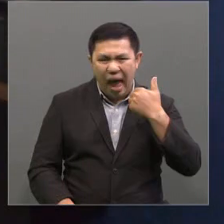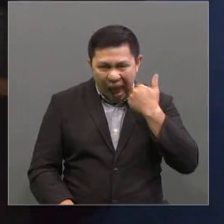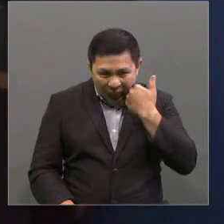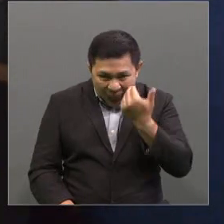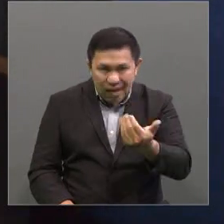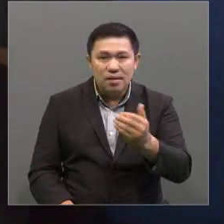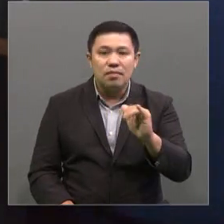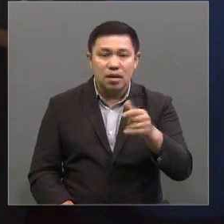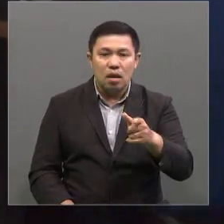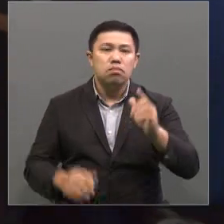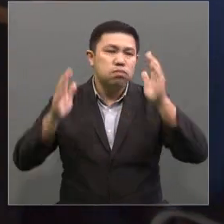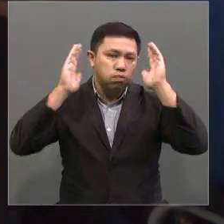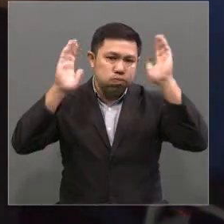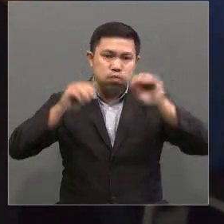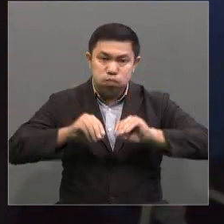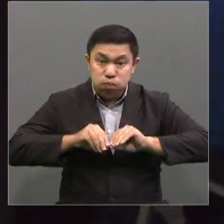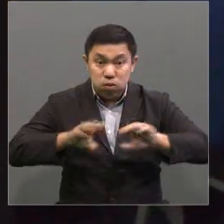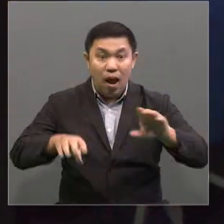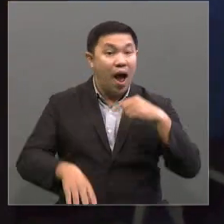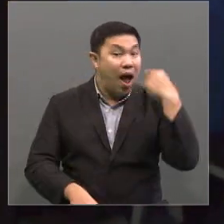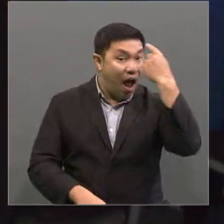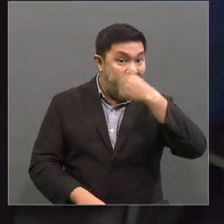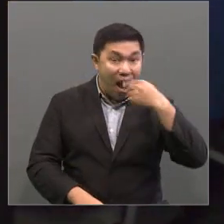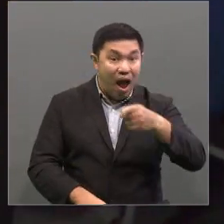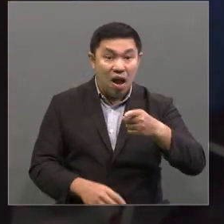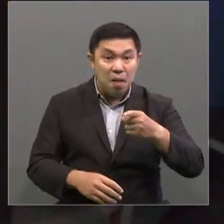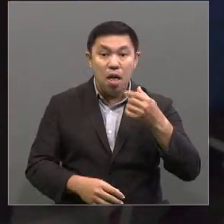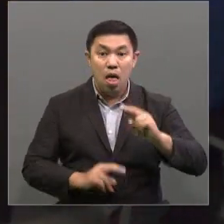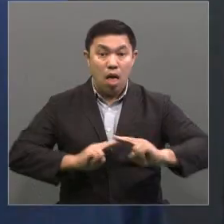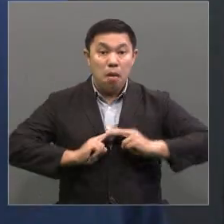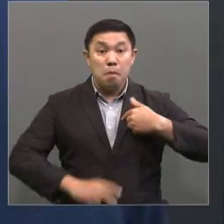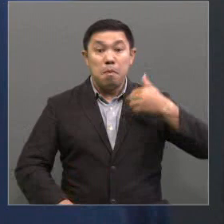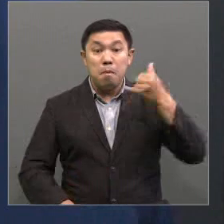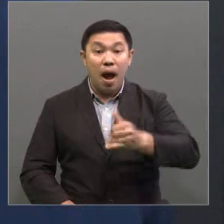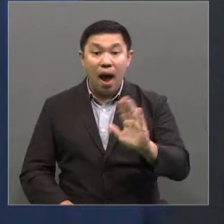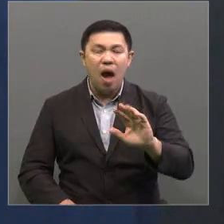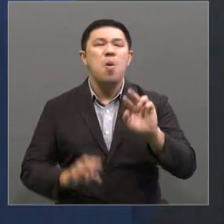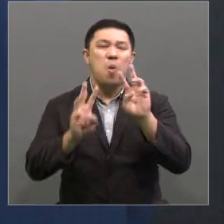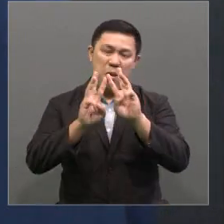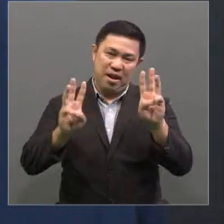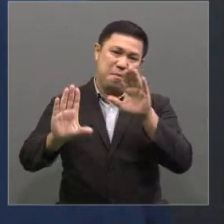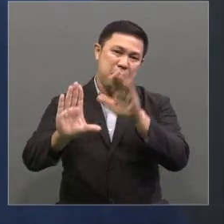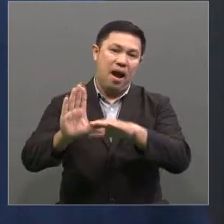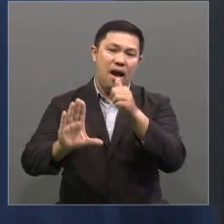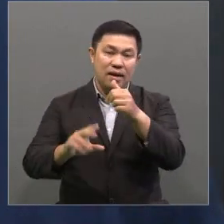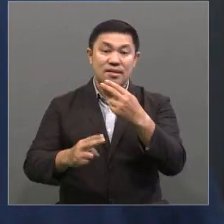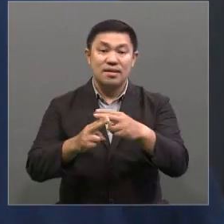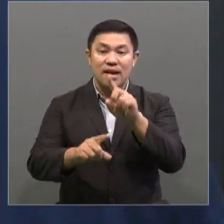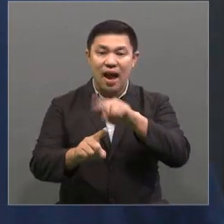พราะฉะนั้นก็ฝากประชาสัมพันธ์ด้วยเลยว่าถ้าไม่สะดวกที่จะมาเองเนี่ย ทำผ่านเว็บไซต์ก็ได้นะครับ